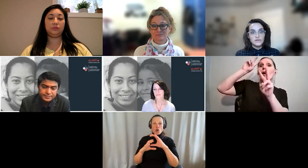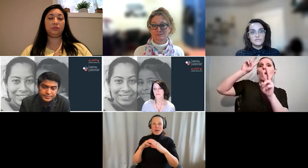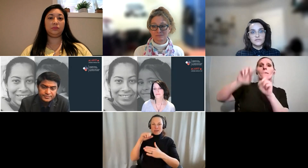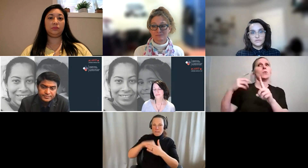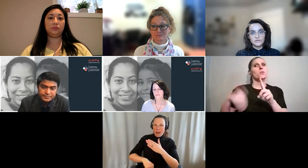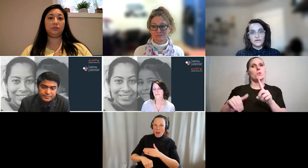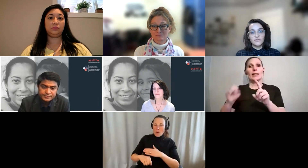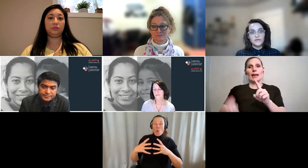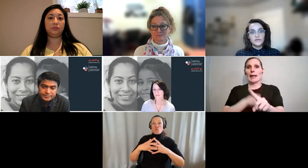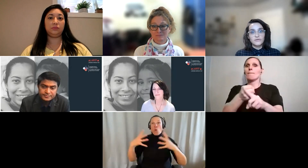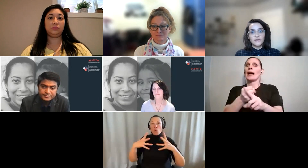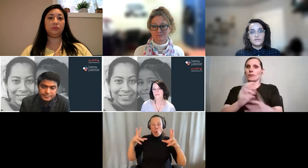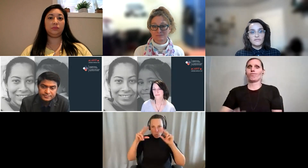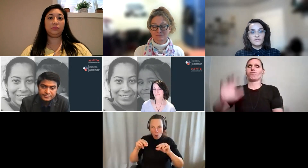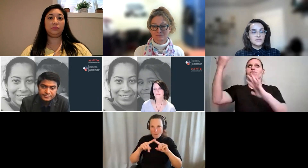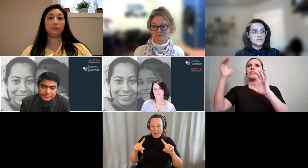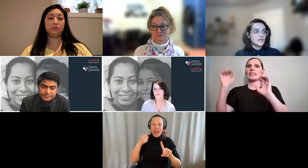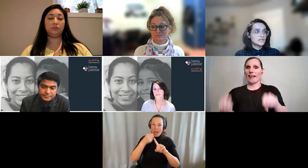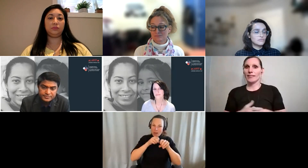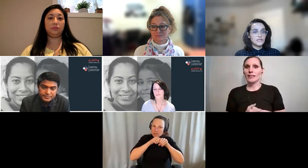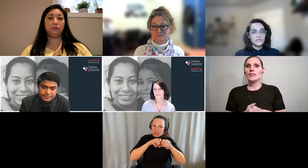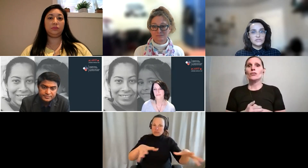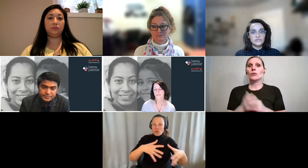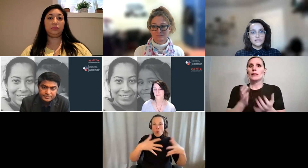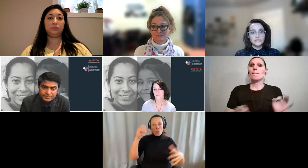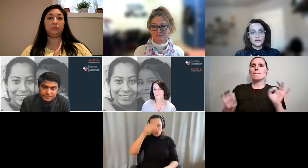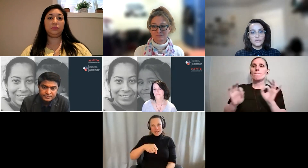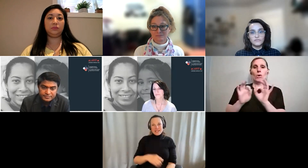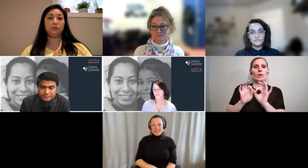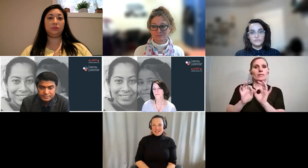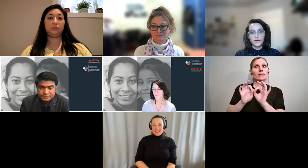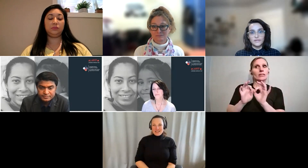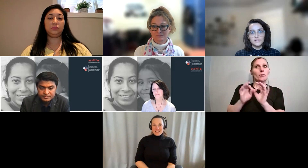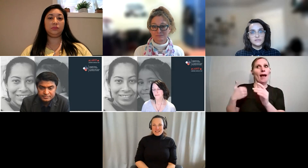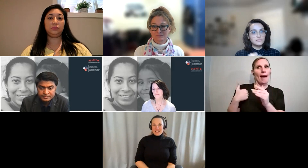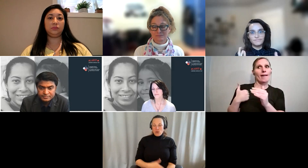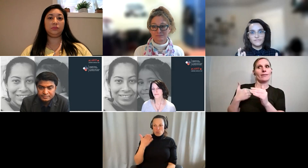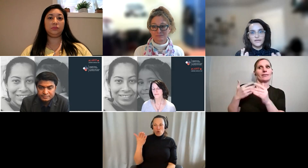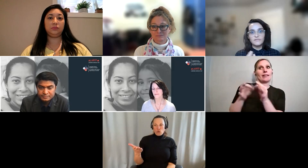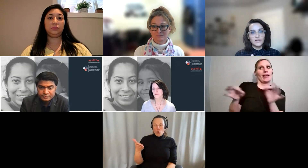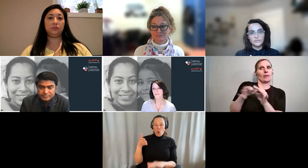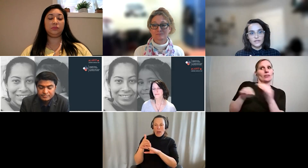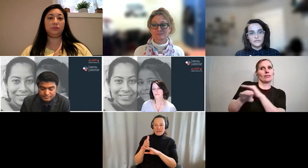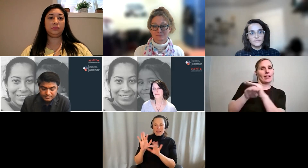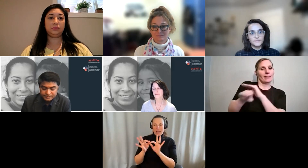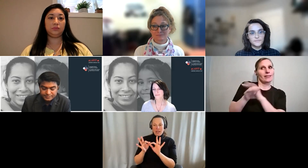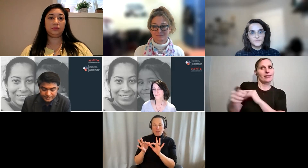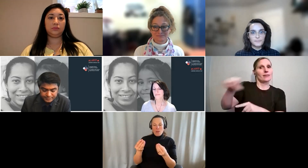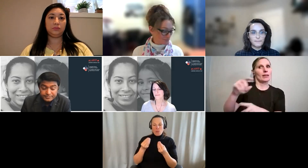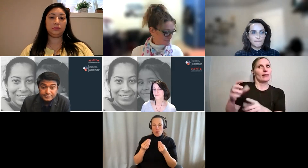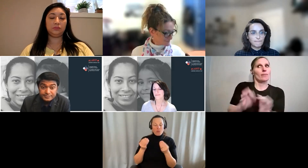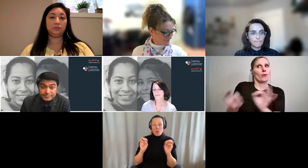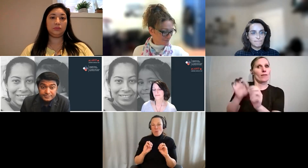ça peut avoir des grandes implications. Donc, d'avoir accès à cela a été vraiment merveilleux et